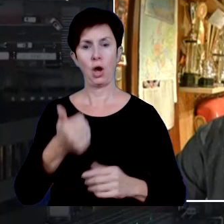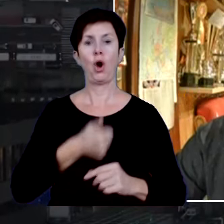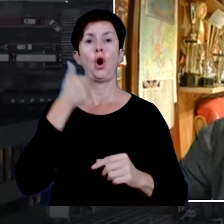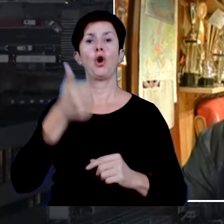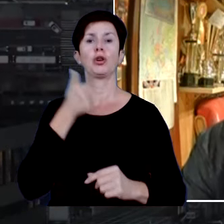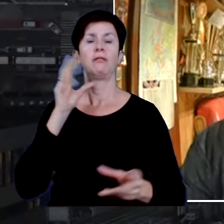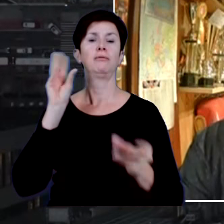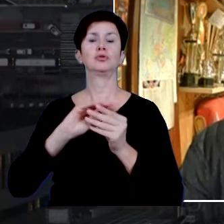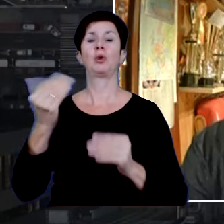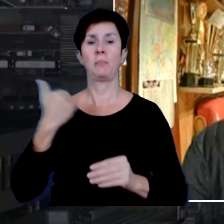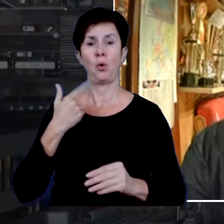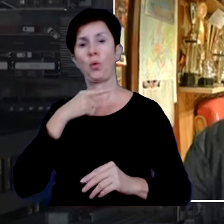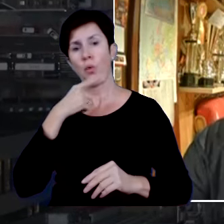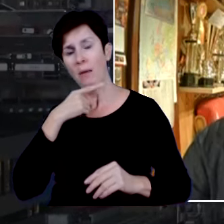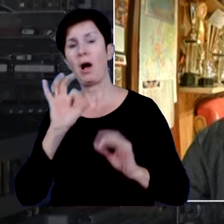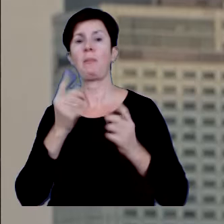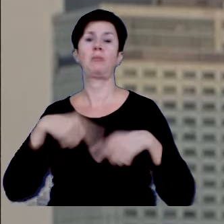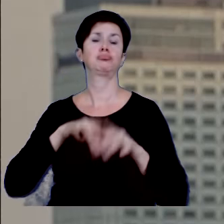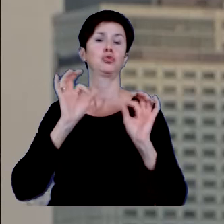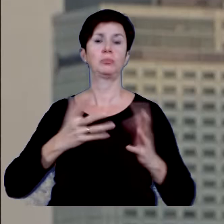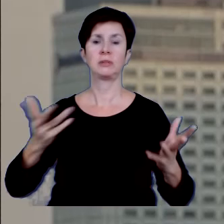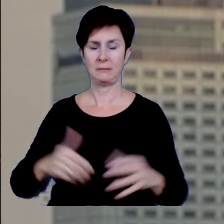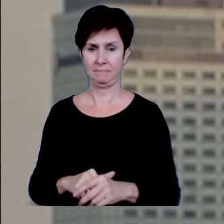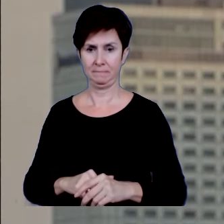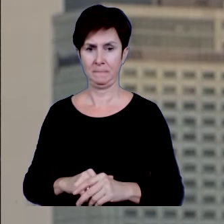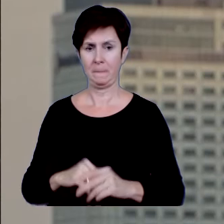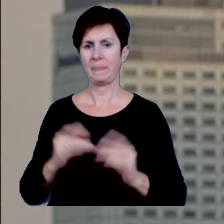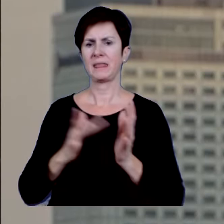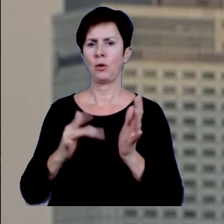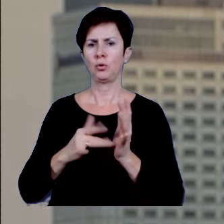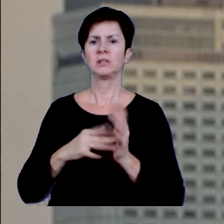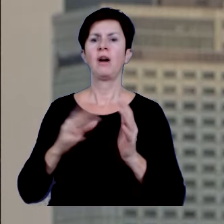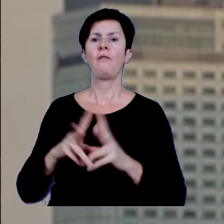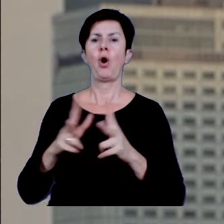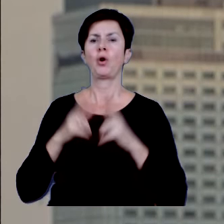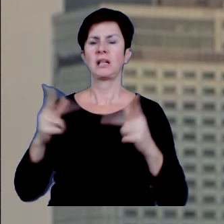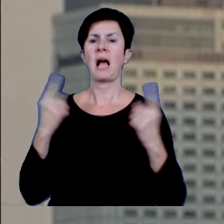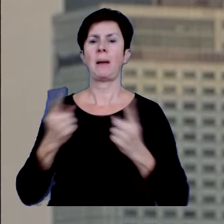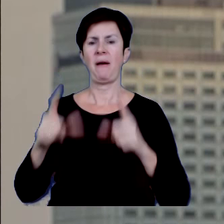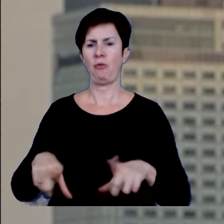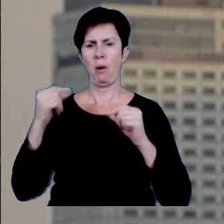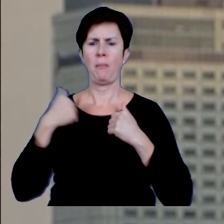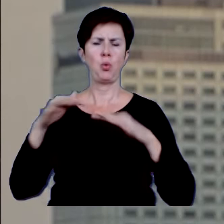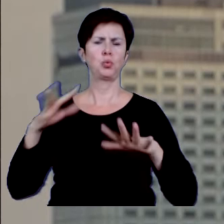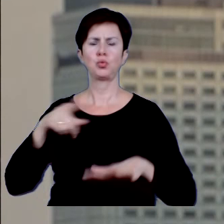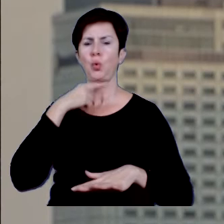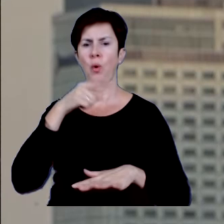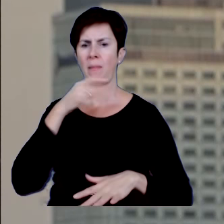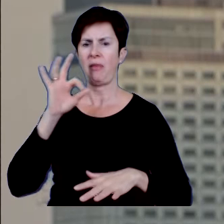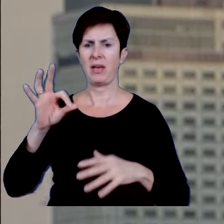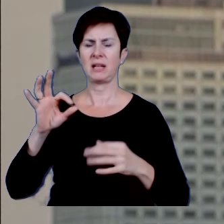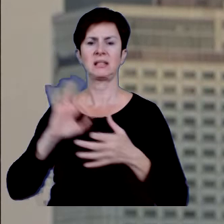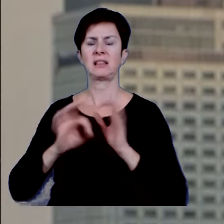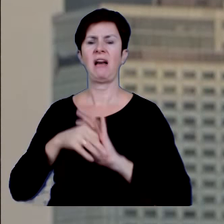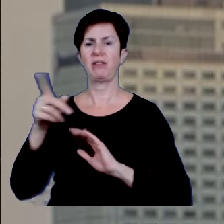i koalicjantów? Donald Tusk tak nakłamał Polakom w kampanii wyborczej, że dzisiaj nawet serwery w kancelarii